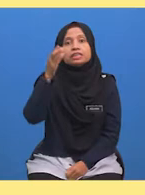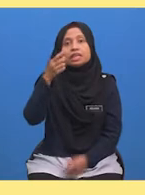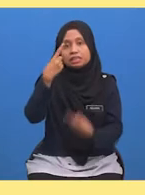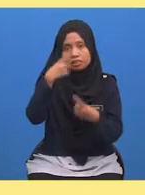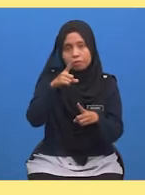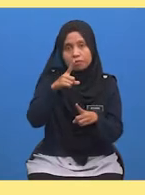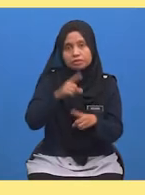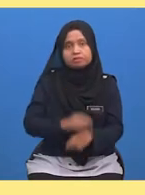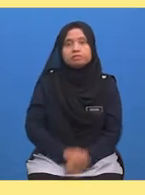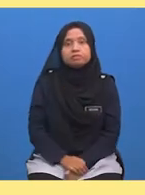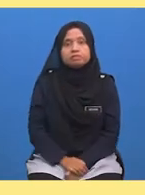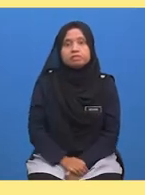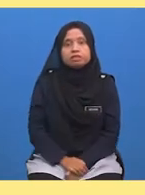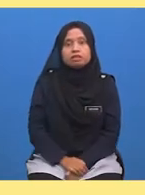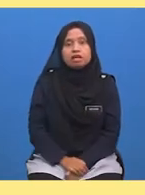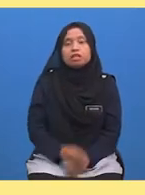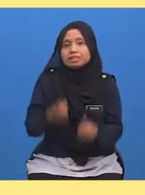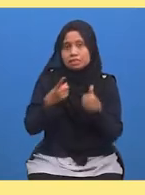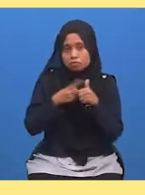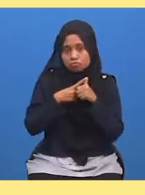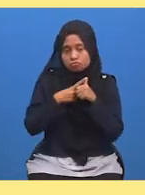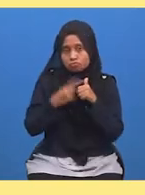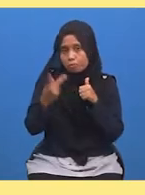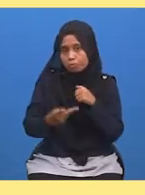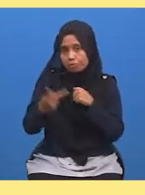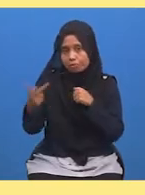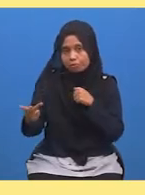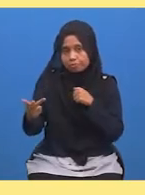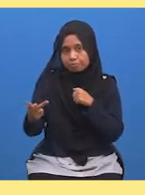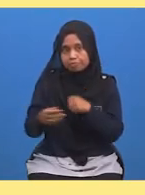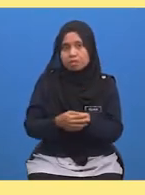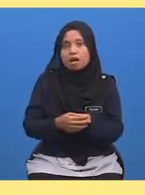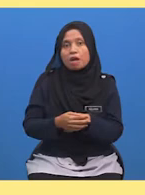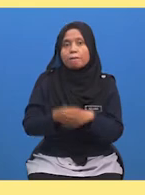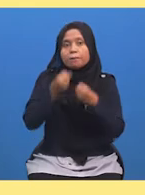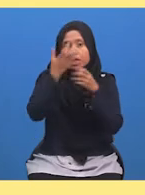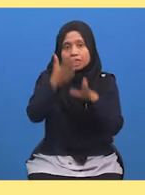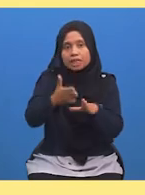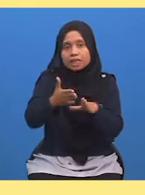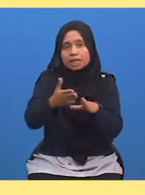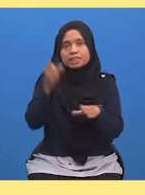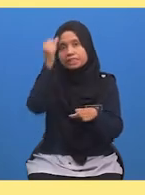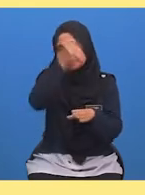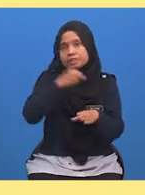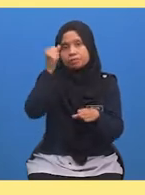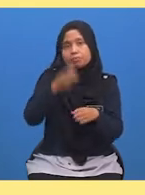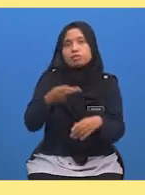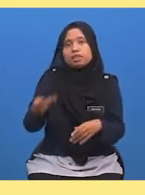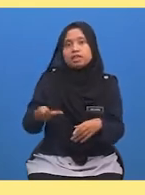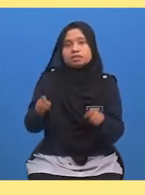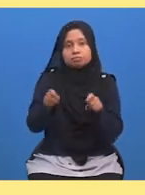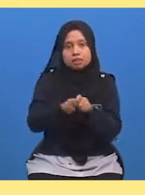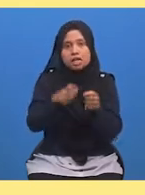jawapan fakta pertama iaitu produk menyatakan ciri-ciri produk